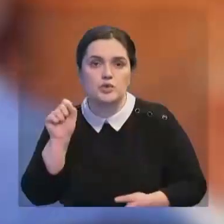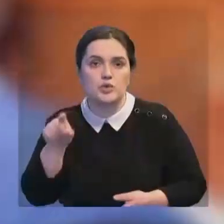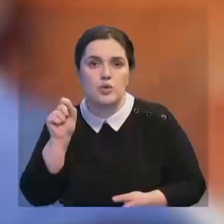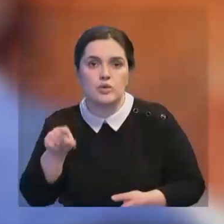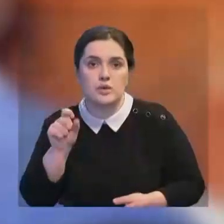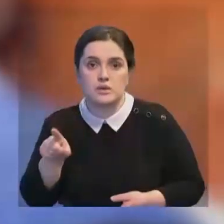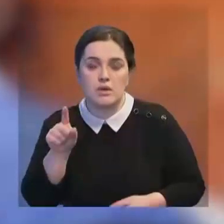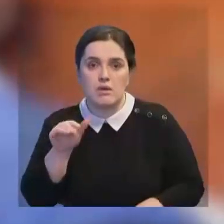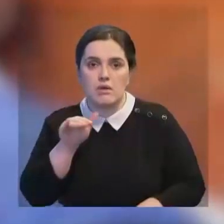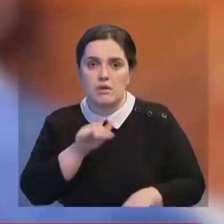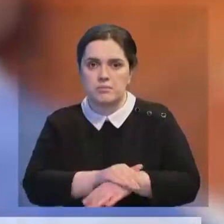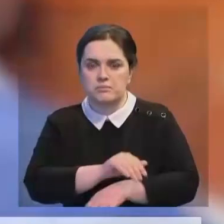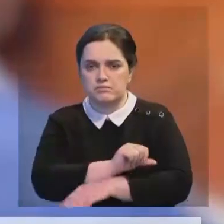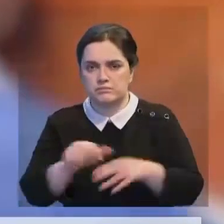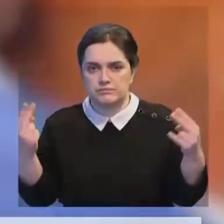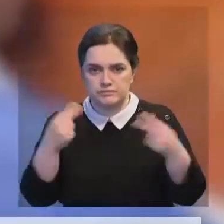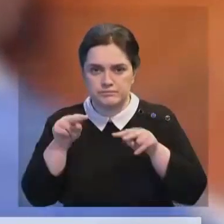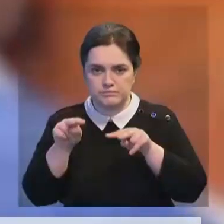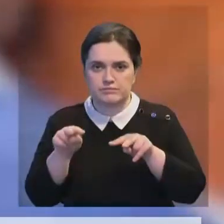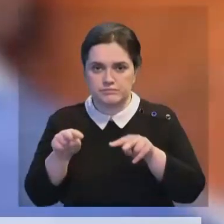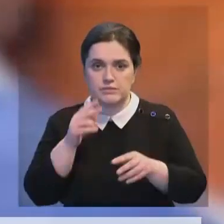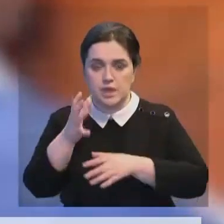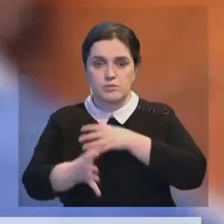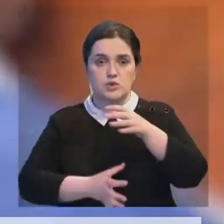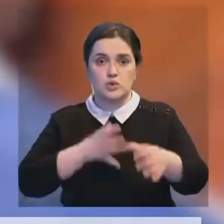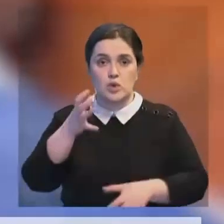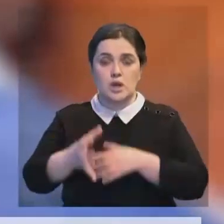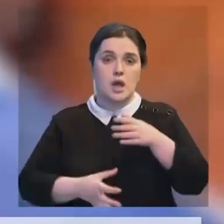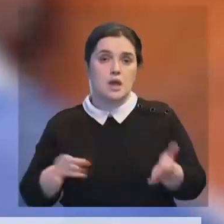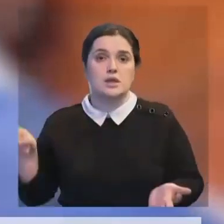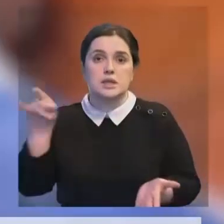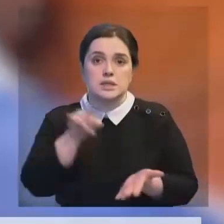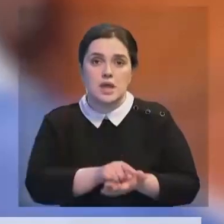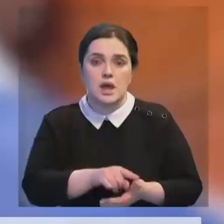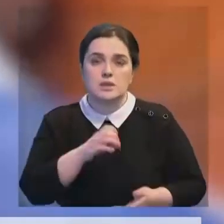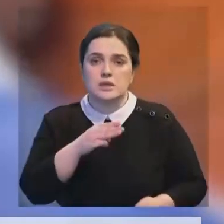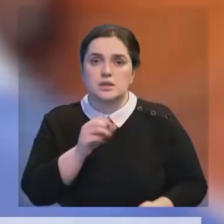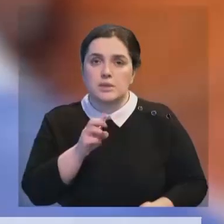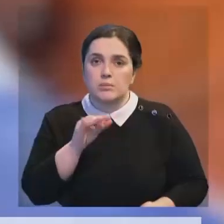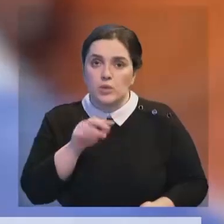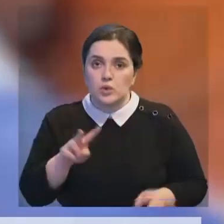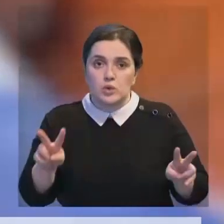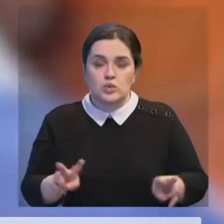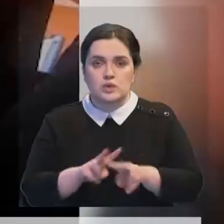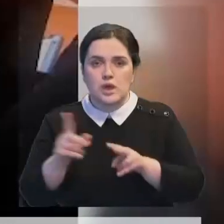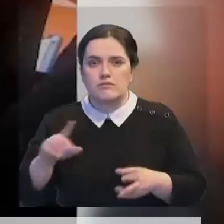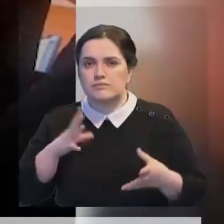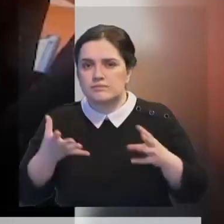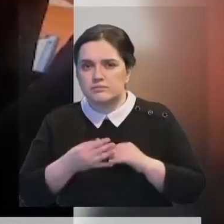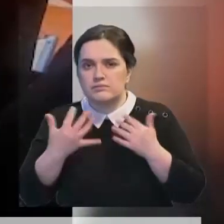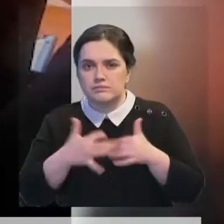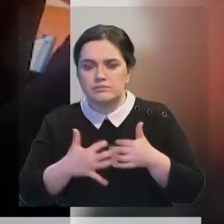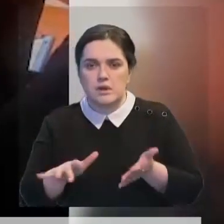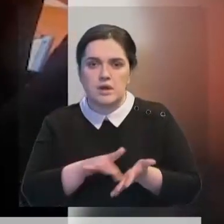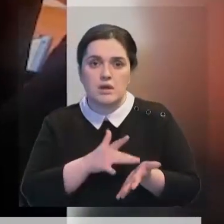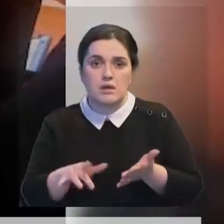Контрабанду обнаружили во время пограничного контроля пассажиров международного рейса «Стамбул-Нур-Султан». Предварительная сумма изъятого товара составляет